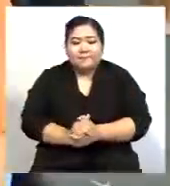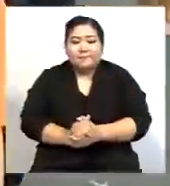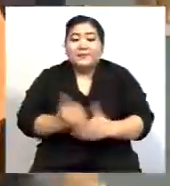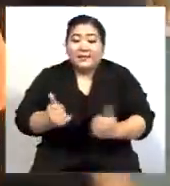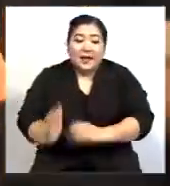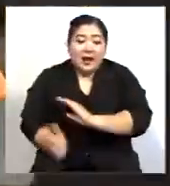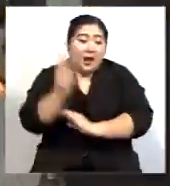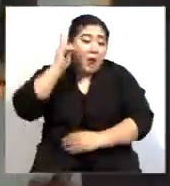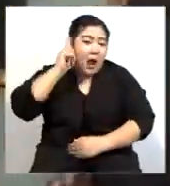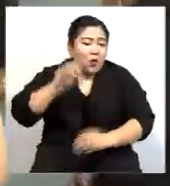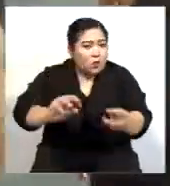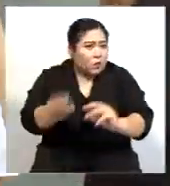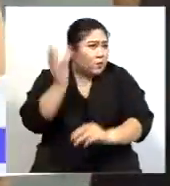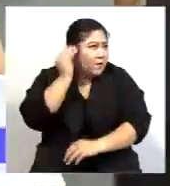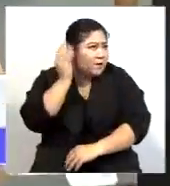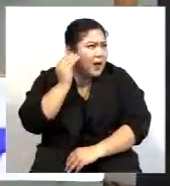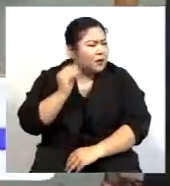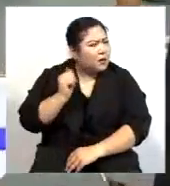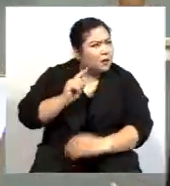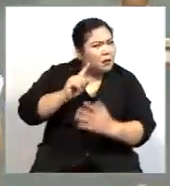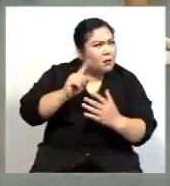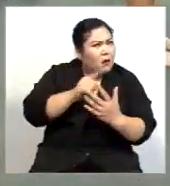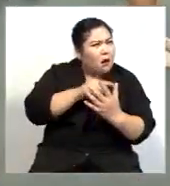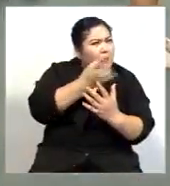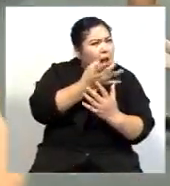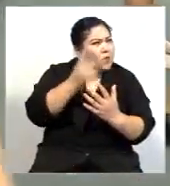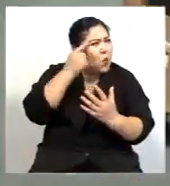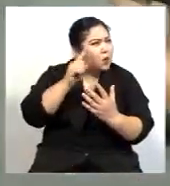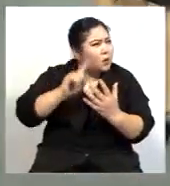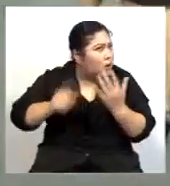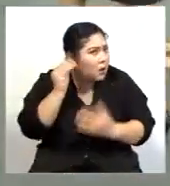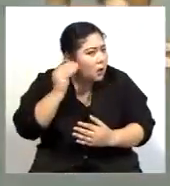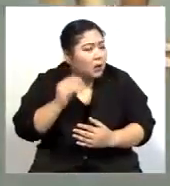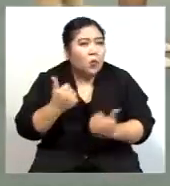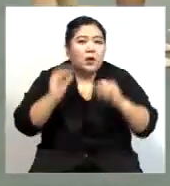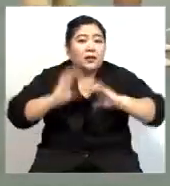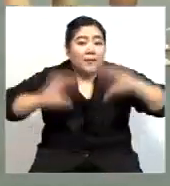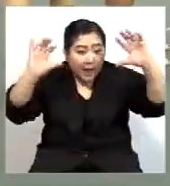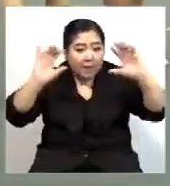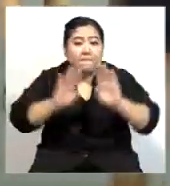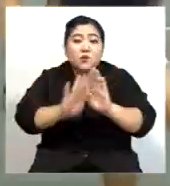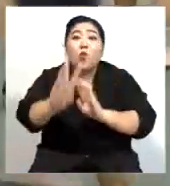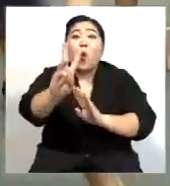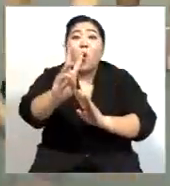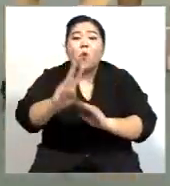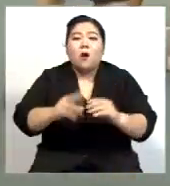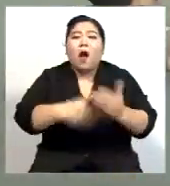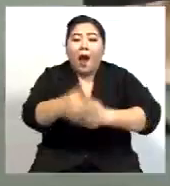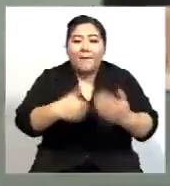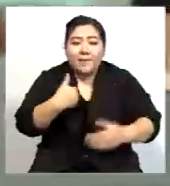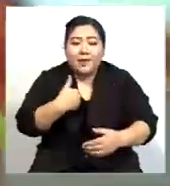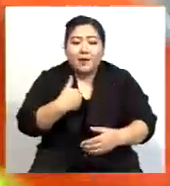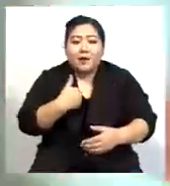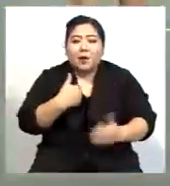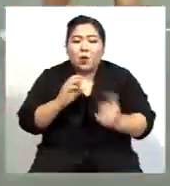าเนี่ยค่ะเปิดวิทยุฟังได้ยินแต่ปลายข่าวนะคะว่าวันนี้ที่ทำเนียบรัฐบาลประตู6ก็เลยสาย16มันม